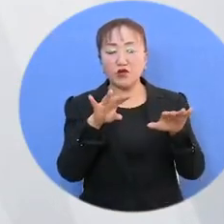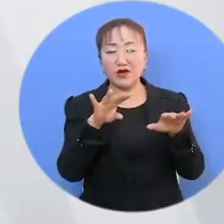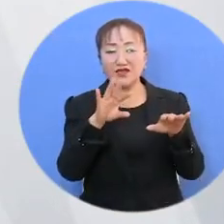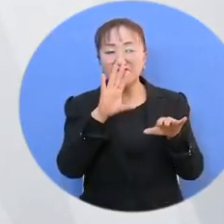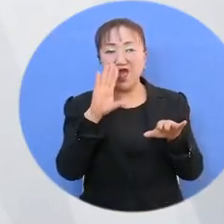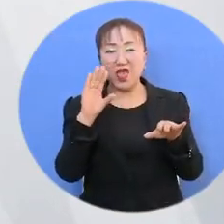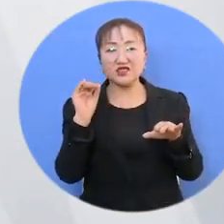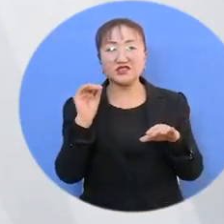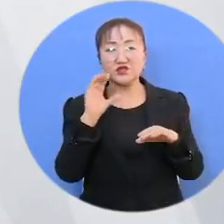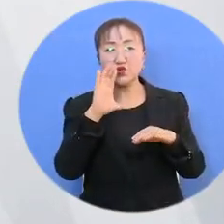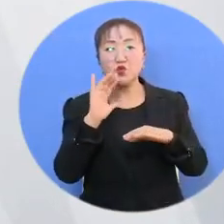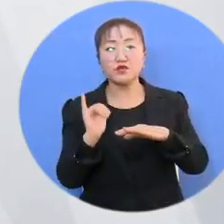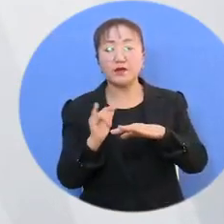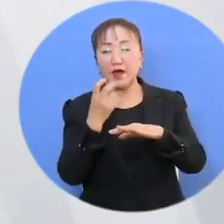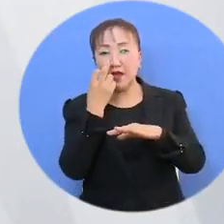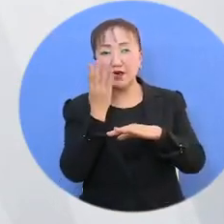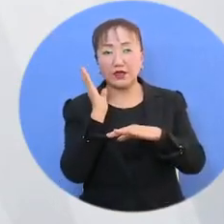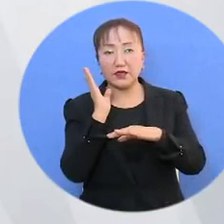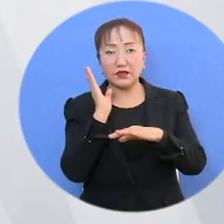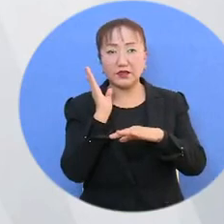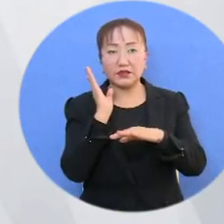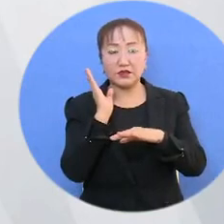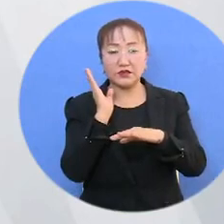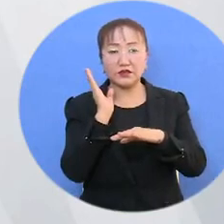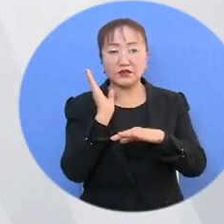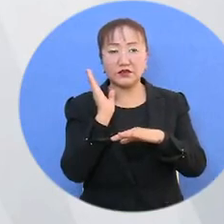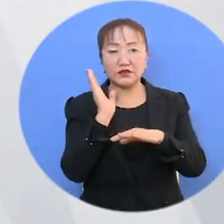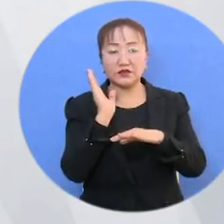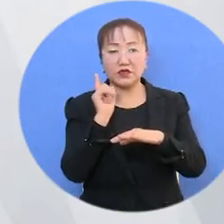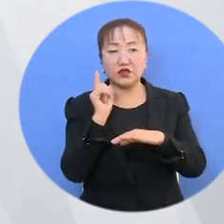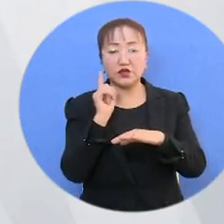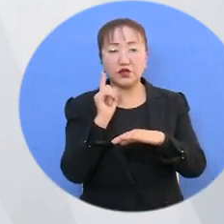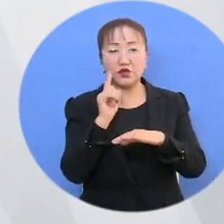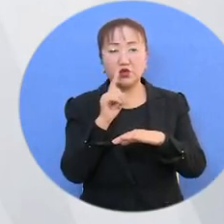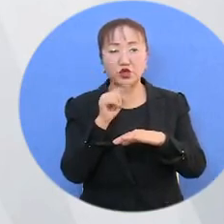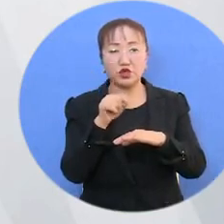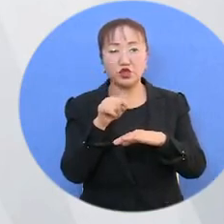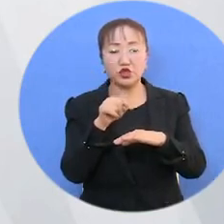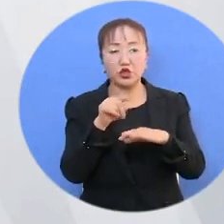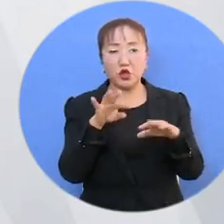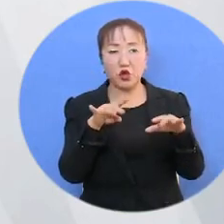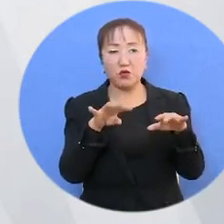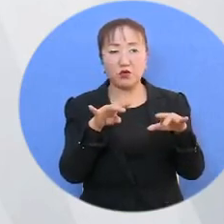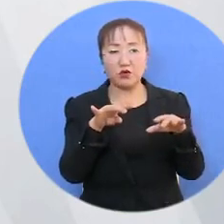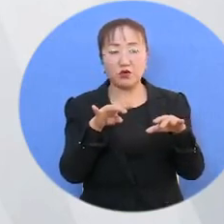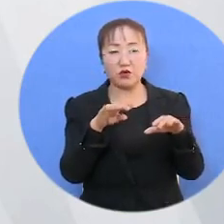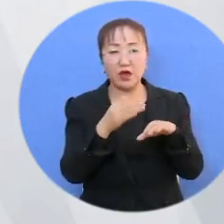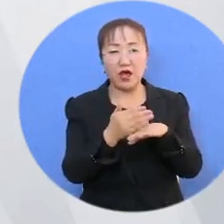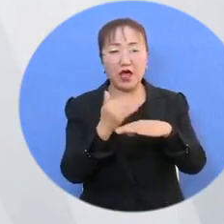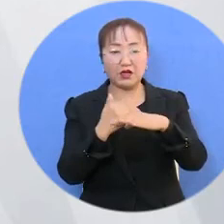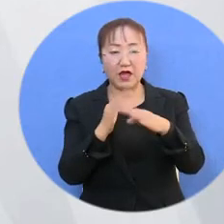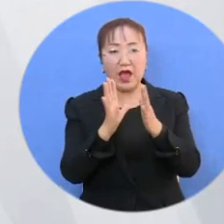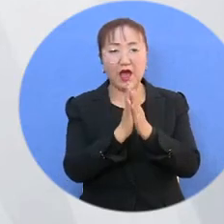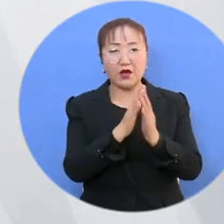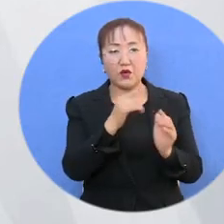байгааг харцгаая. За энэ бол хүүхэд бол компьютерийн ард өдөрт 10-аас 12